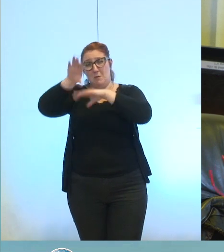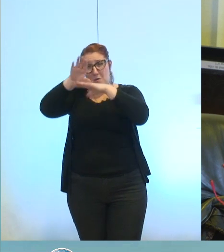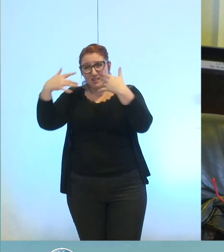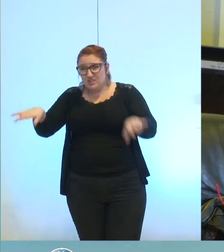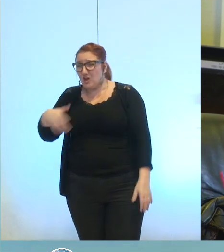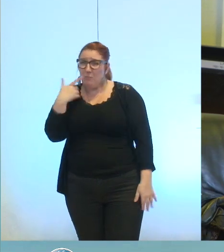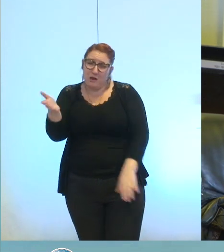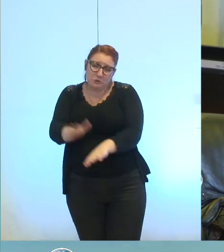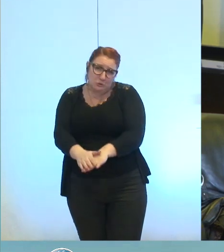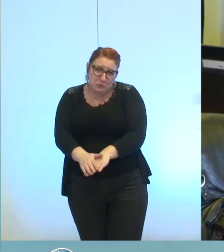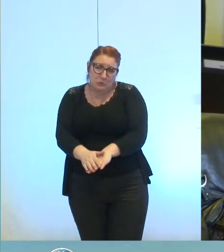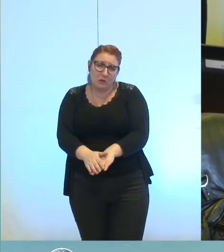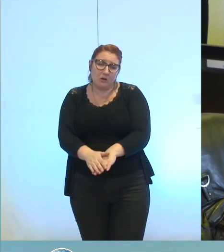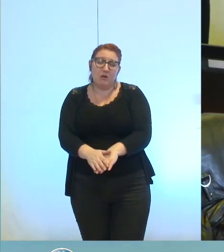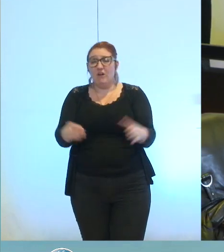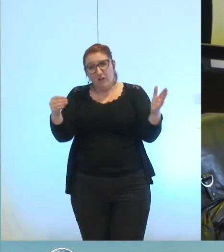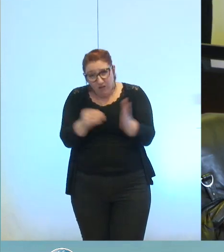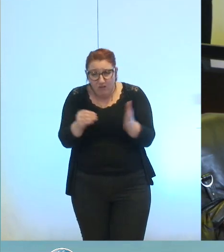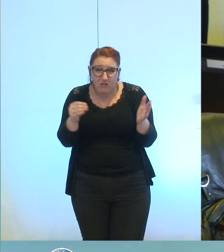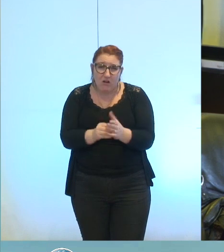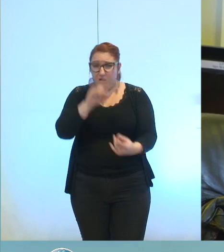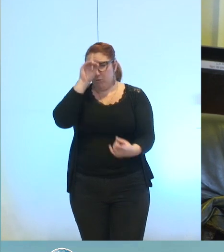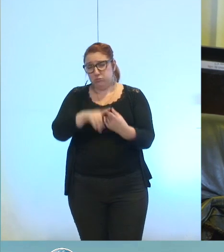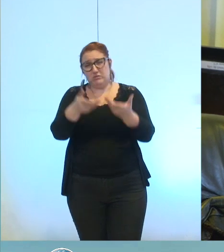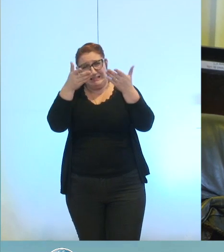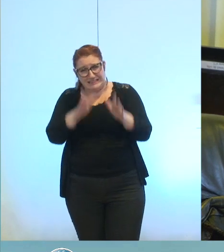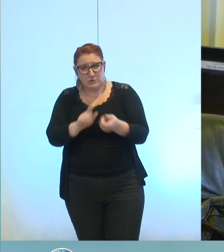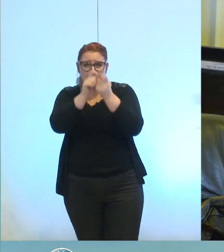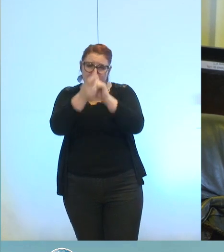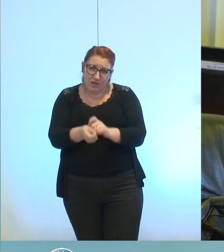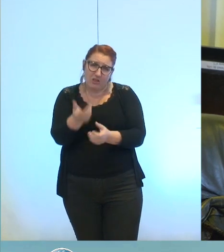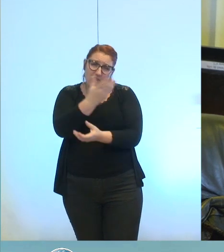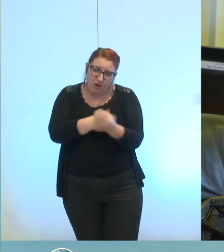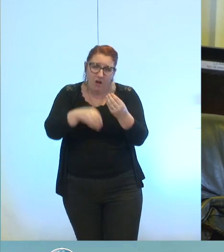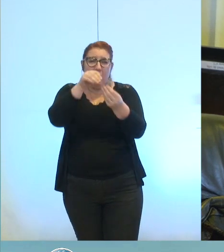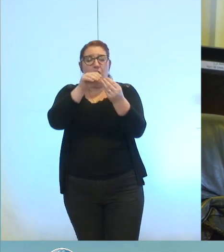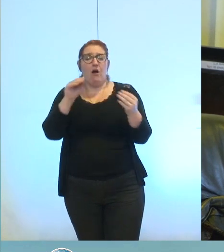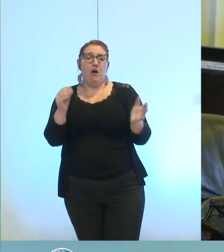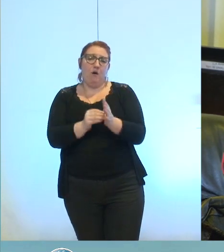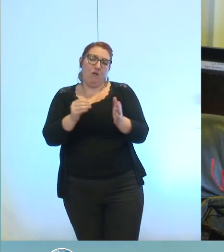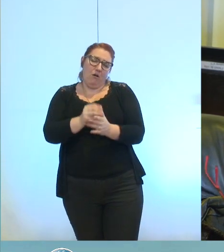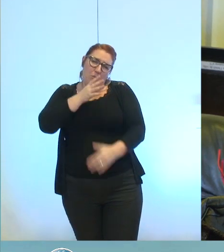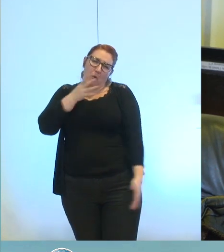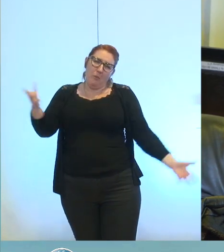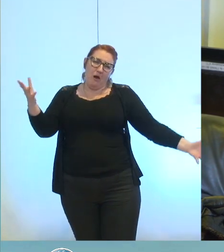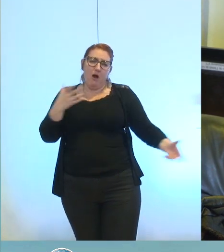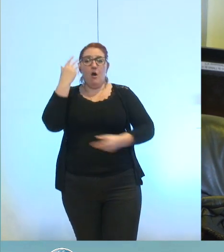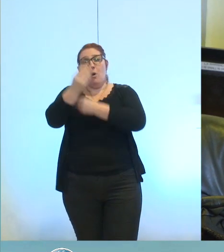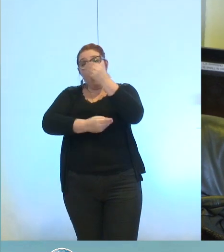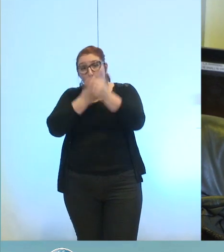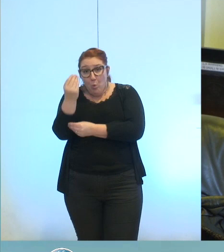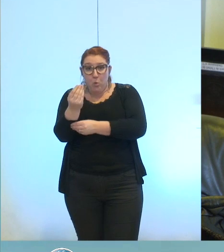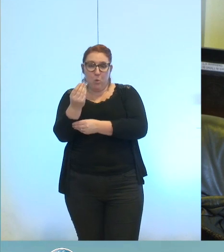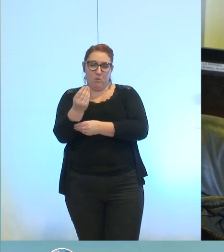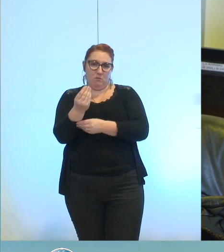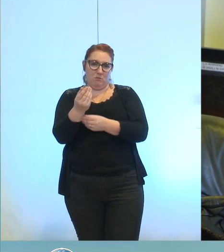budget supplémentaire et puis après pour la décision modificative non c'est c'est c'est soit ça explique les